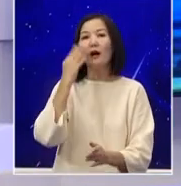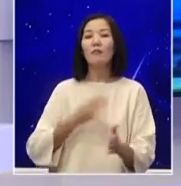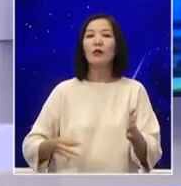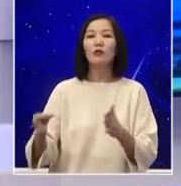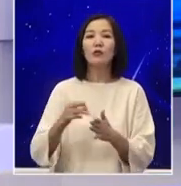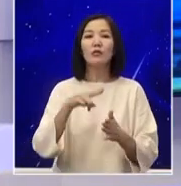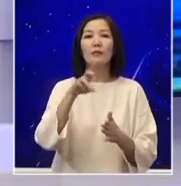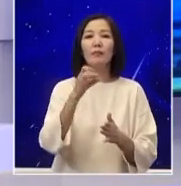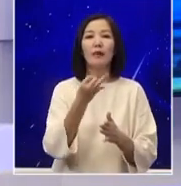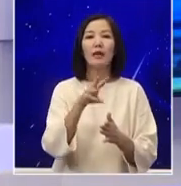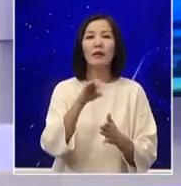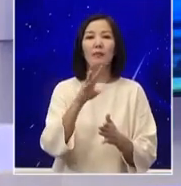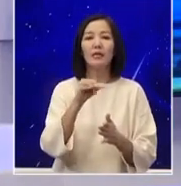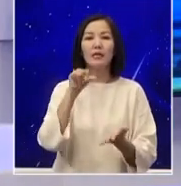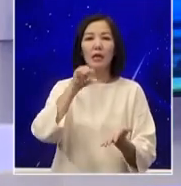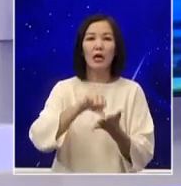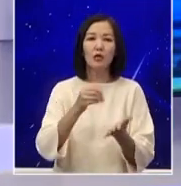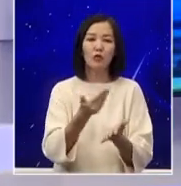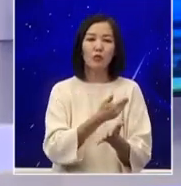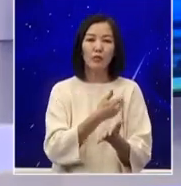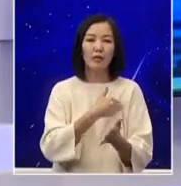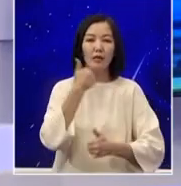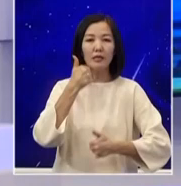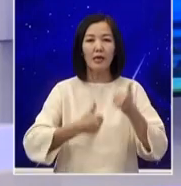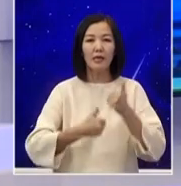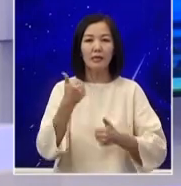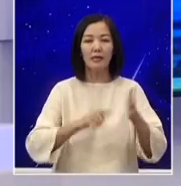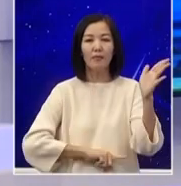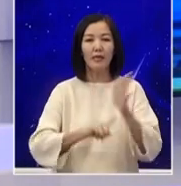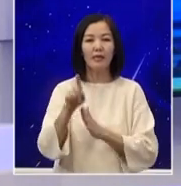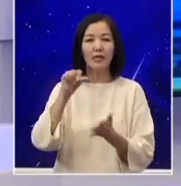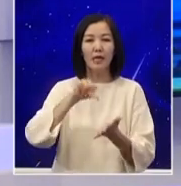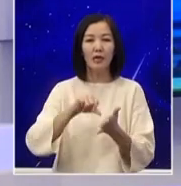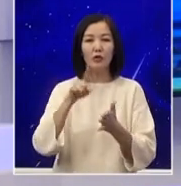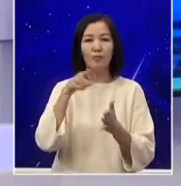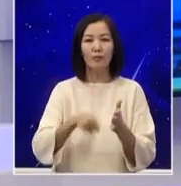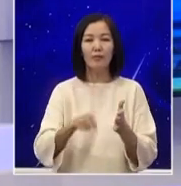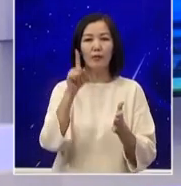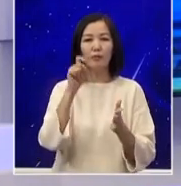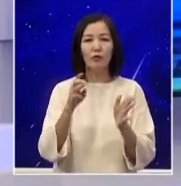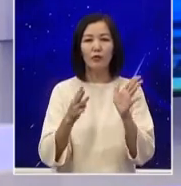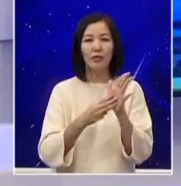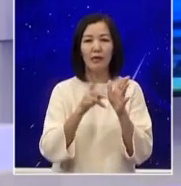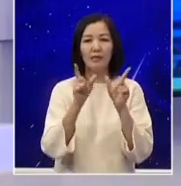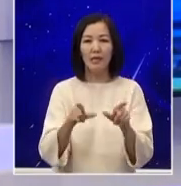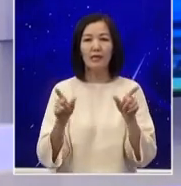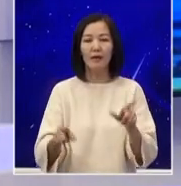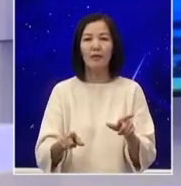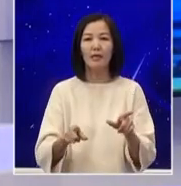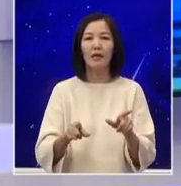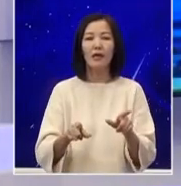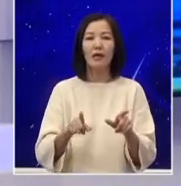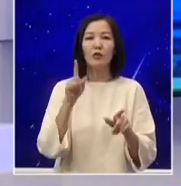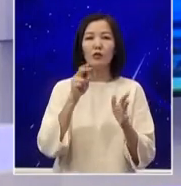Алматы облысында праймеризге қатысушы үміткерлер пікір сайысы басталды. Қатысушы 1108 азамат жеребе